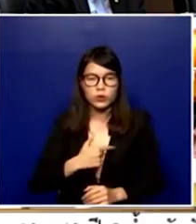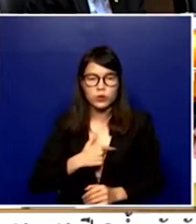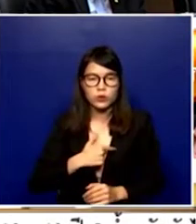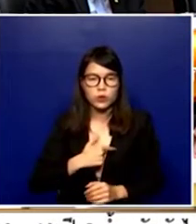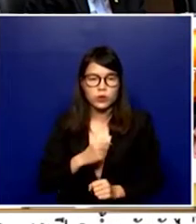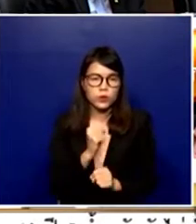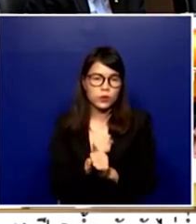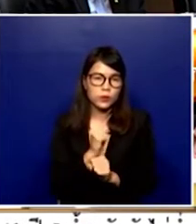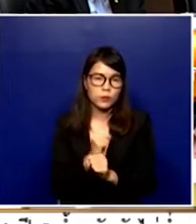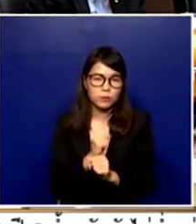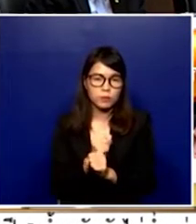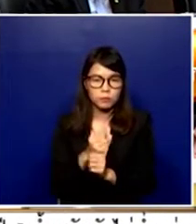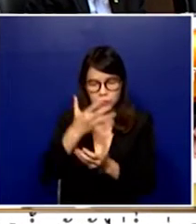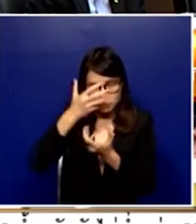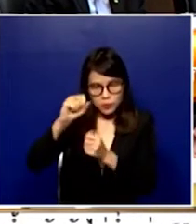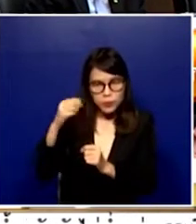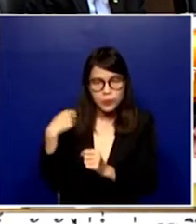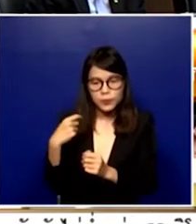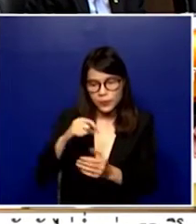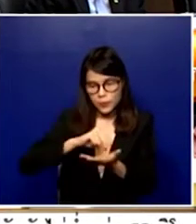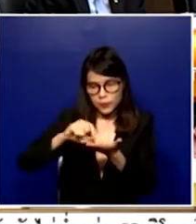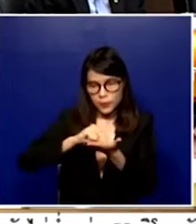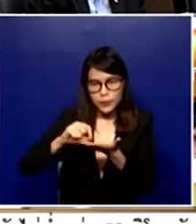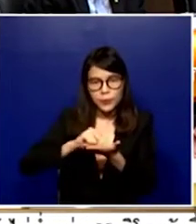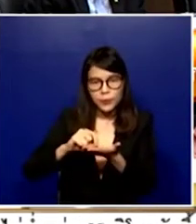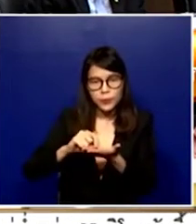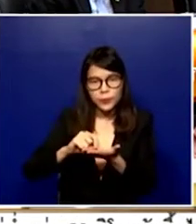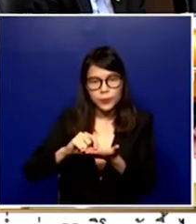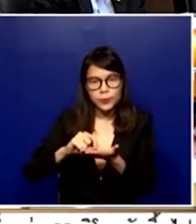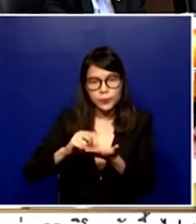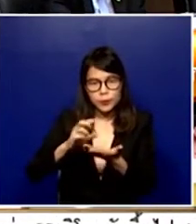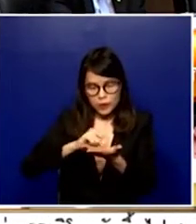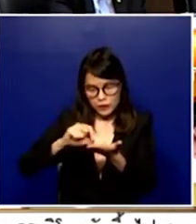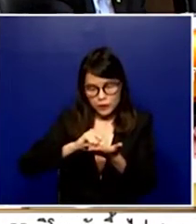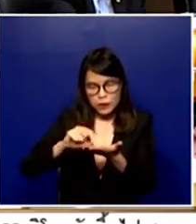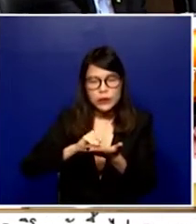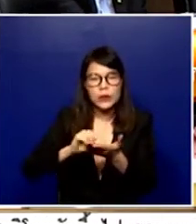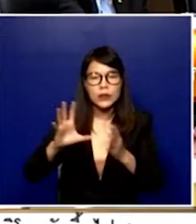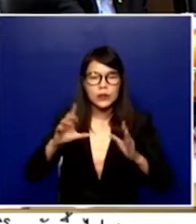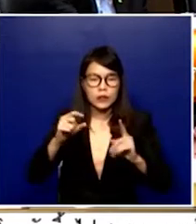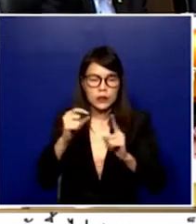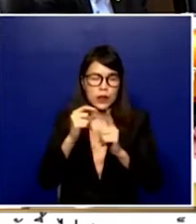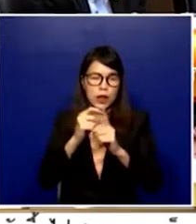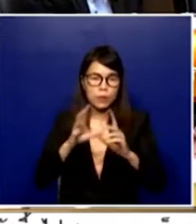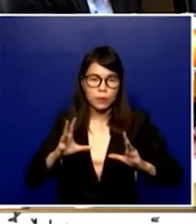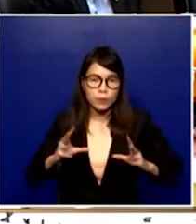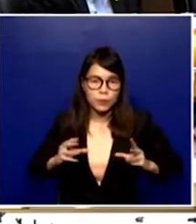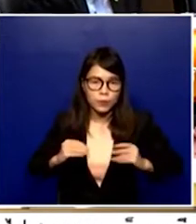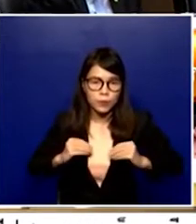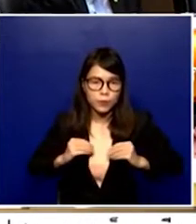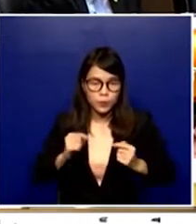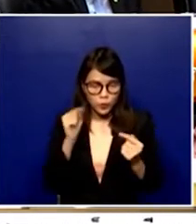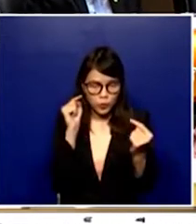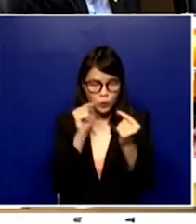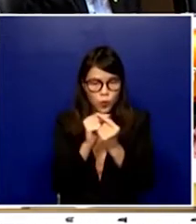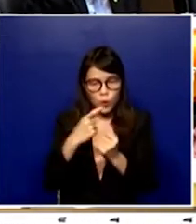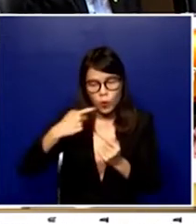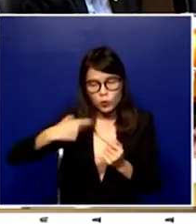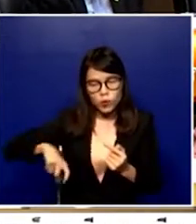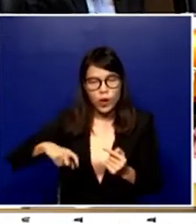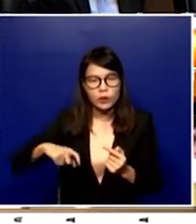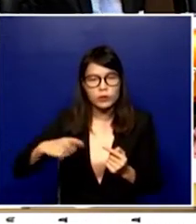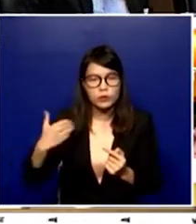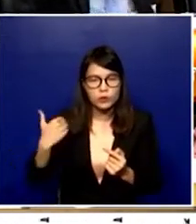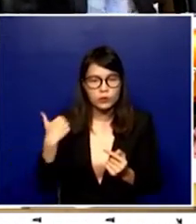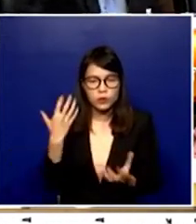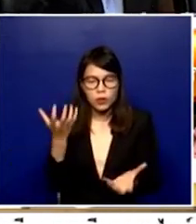ติเล่นๆเจยนกระทั่งมาเซ็ยอมรับ เพอเซนยอมรับคำสารภาพ ต่สารและธรรมนูด้ตัเองซึ่ที่ฉันเห็นว่า